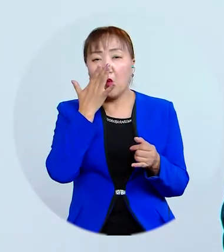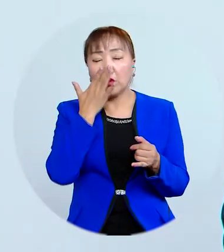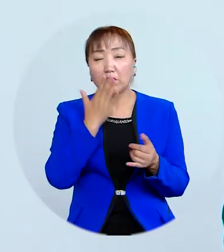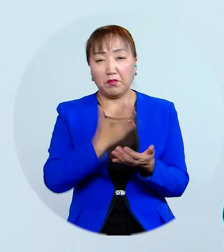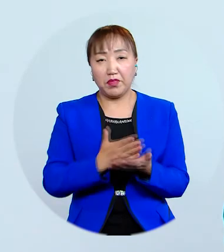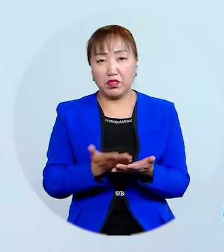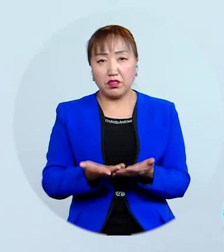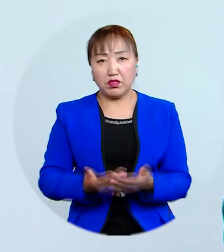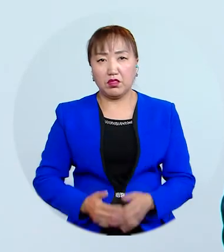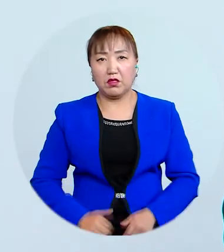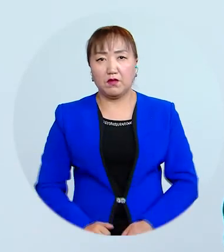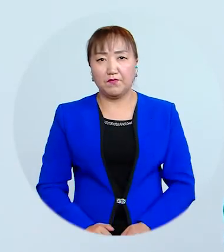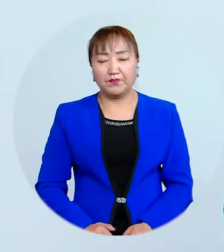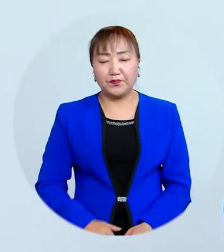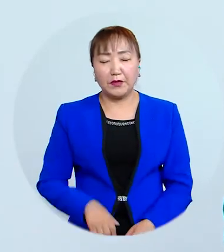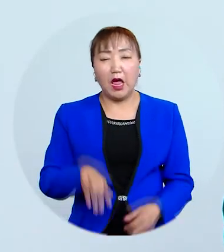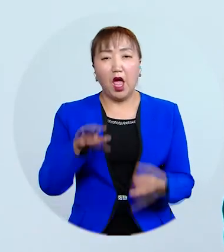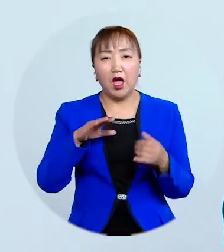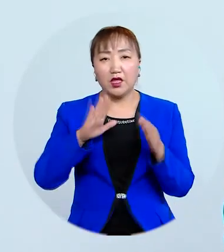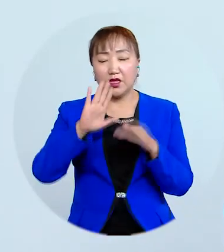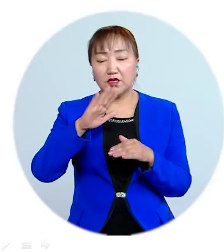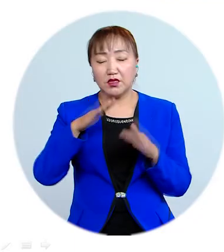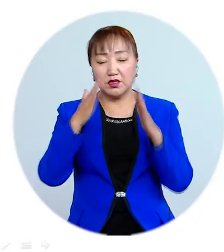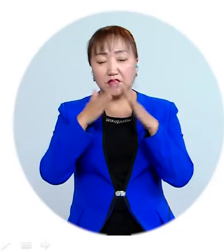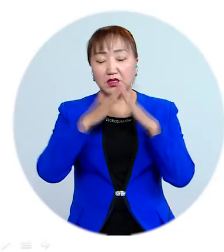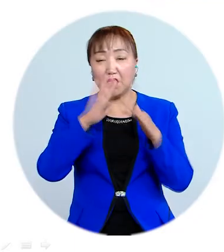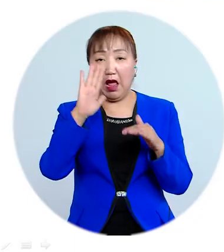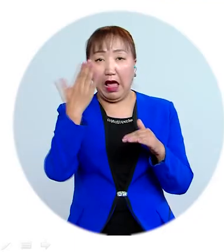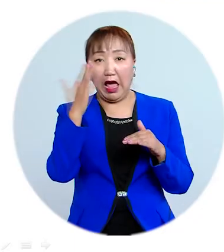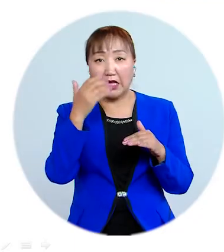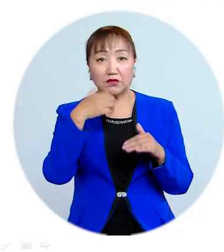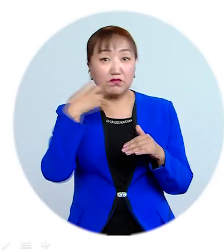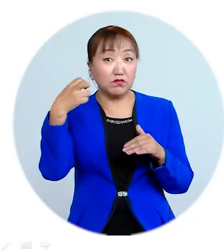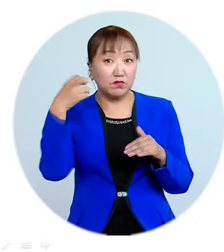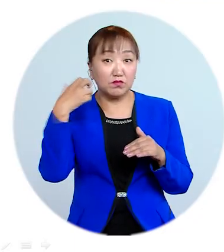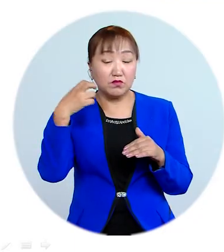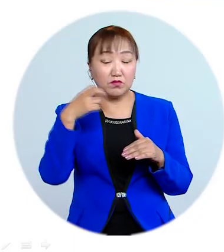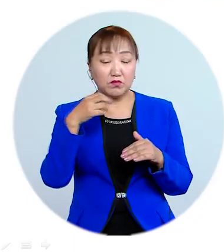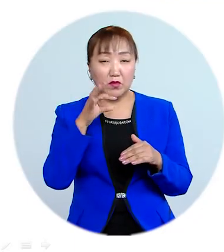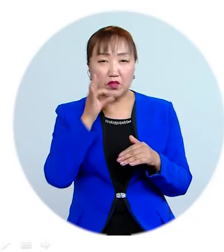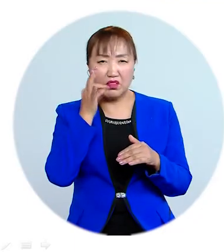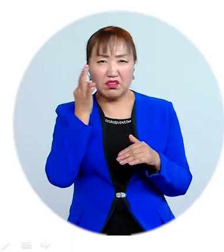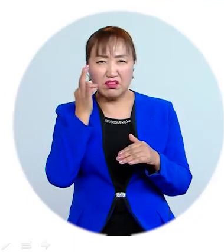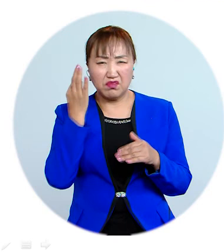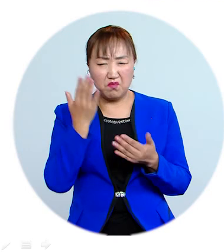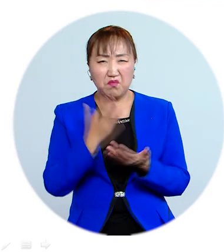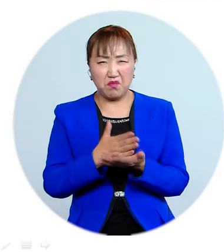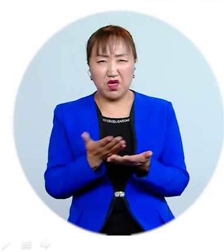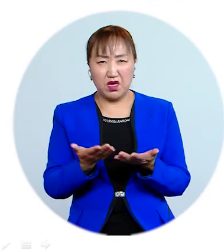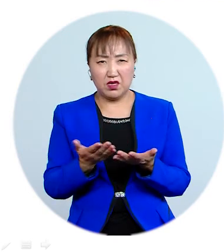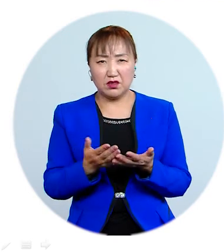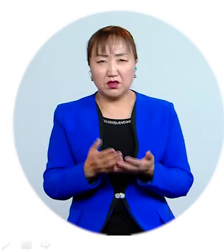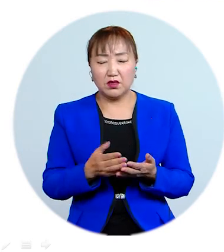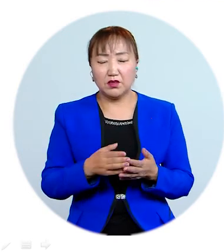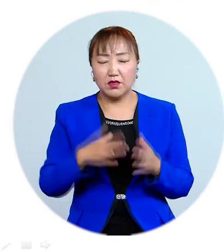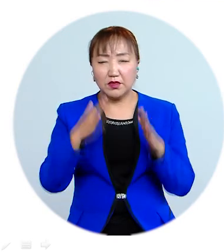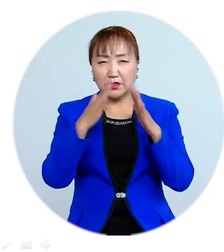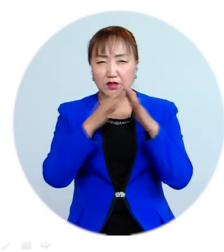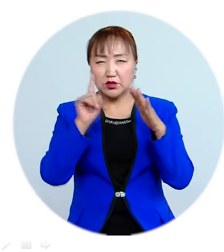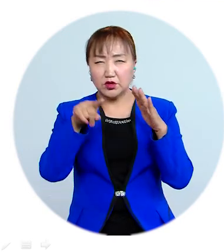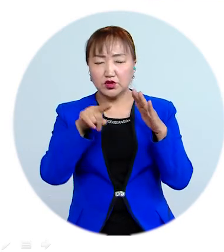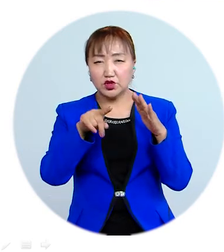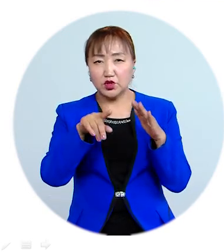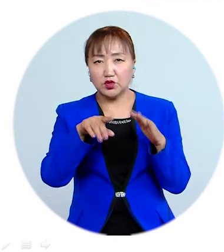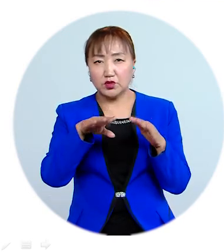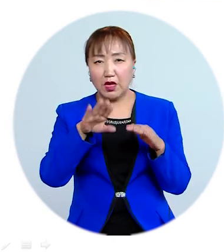гэрээ хаалга тогшиж лөөр хийдэг, залли хийдэг хүмүүс бол ихсэн. За энэ яадгүй ихээр нэгдүгürt одоо хүнийг одоо байхгүй том усууд энэ